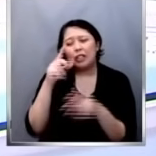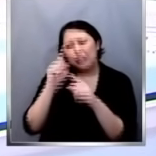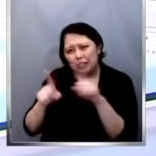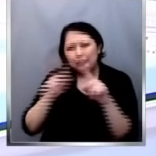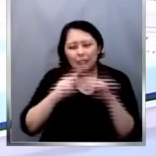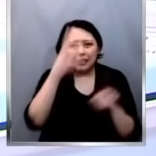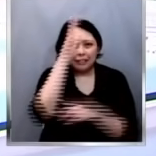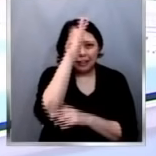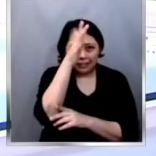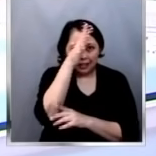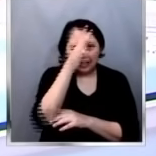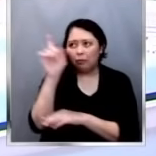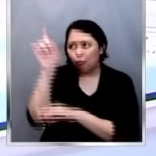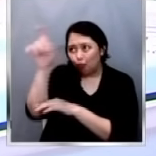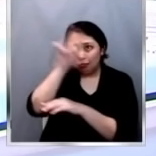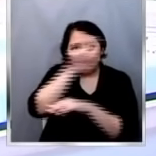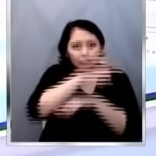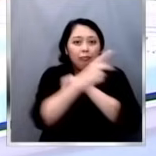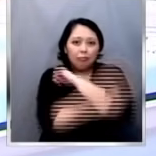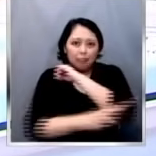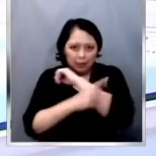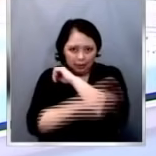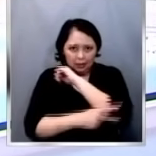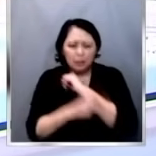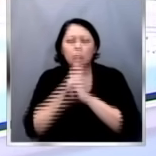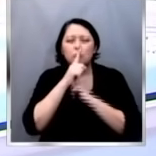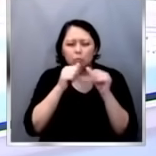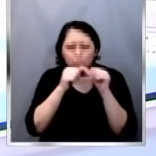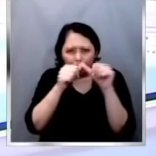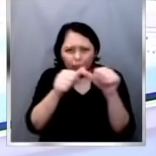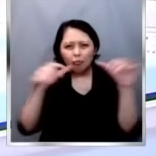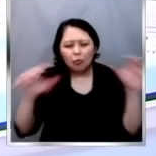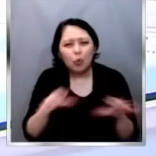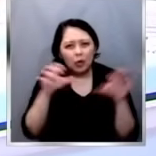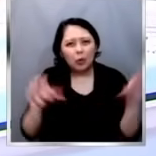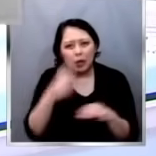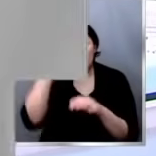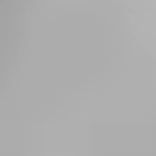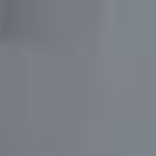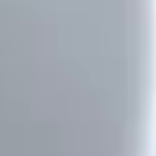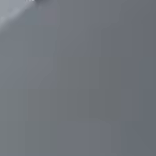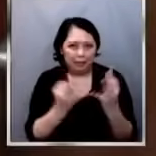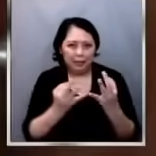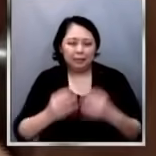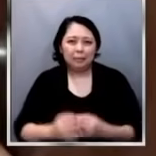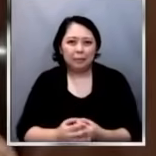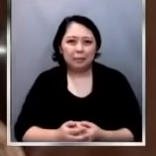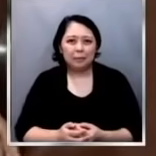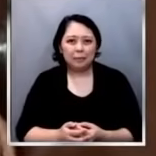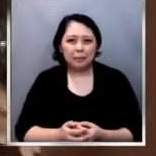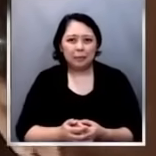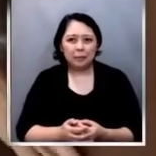pagsasakripisyo para sa kanilang pamilya. Ang kanilang mga kwento tinutukan ni Dano Tingkungko.